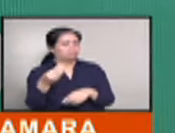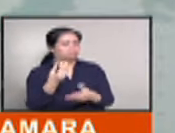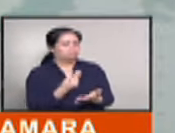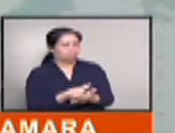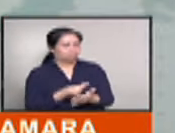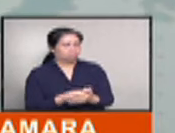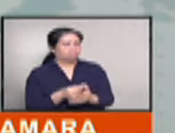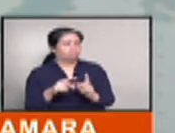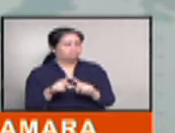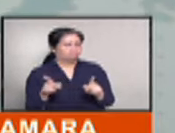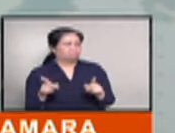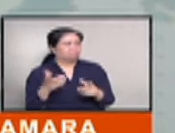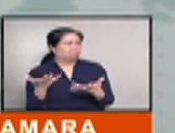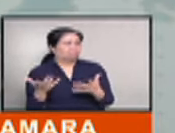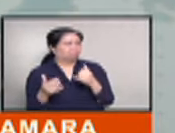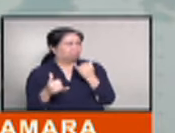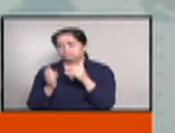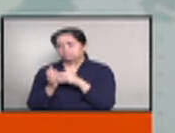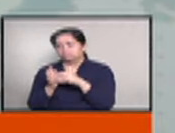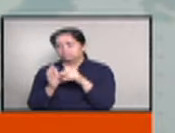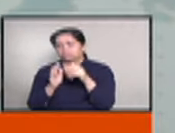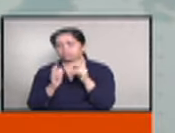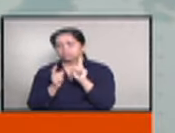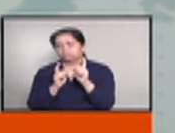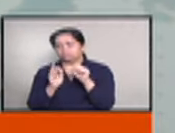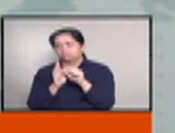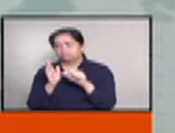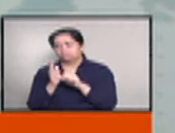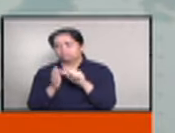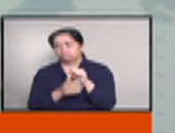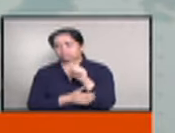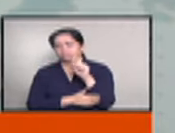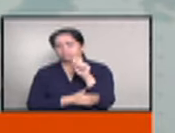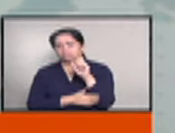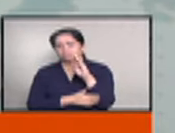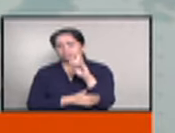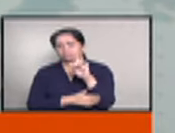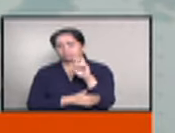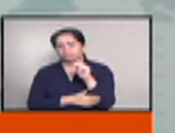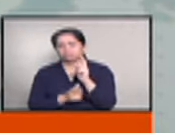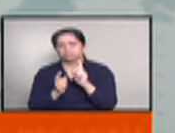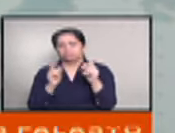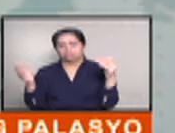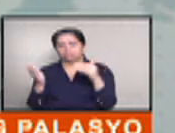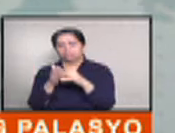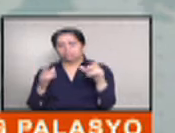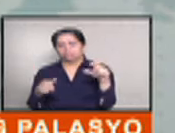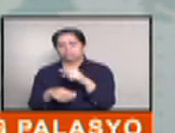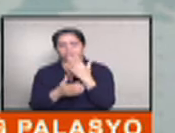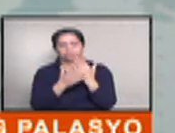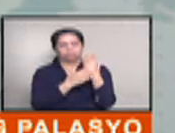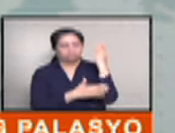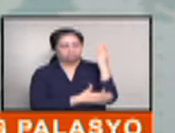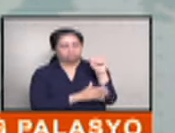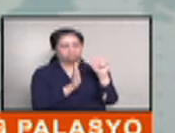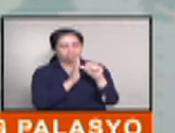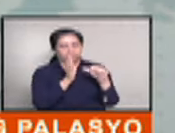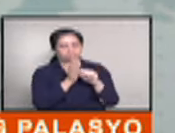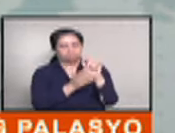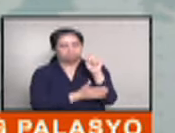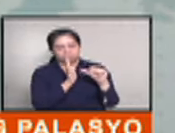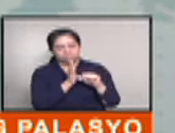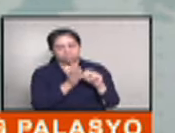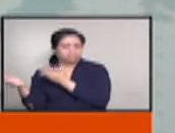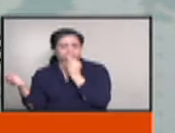yung pera. Kaso wala po nangyari. Makausap natin si Attorney Teblin at pag-usapin kayo muli. Magandang tanghali po sa inyo, Attorney